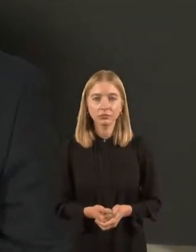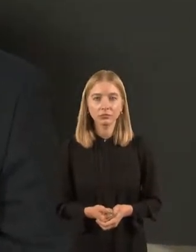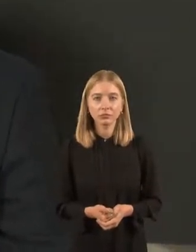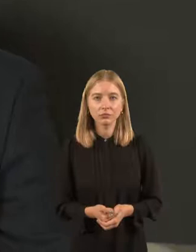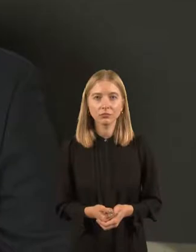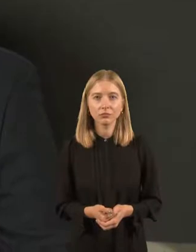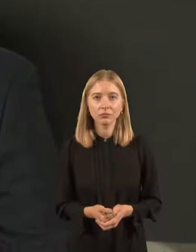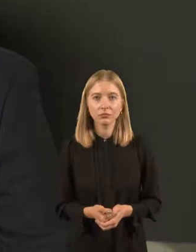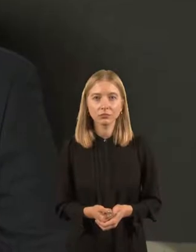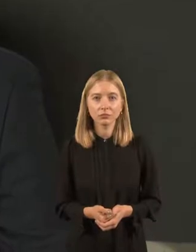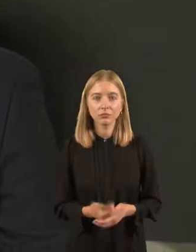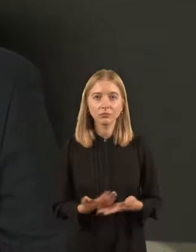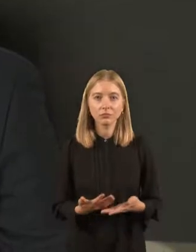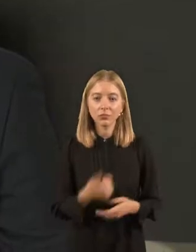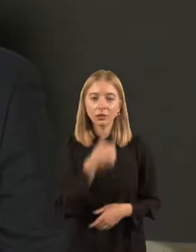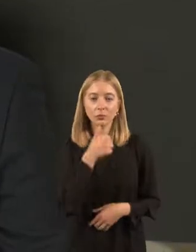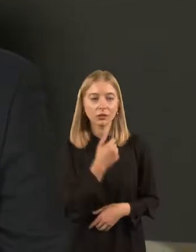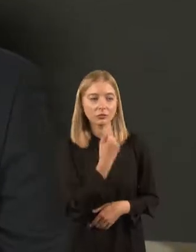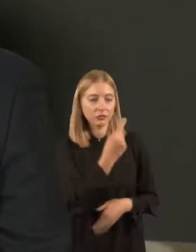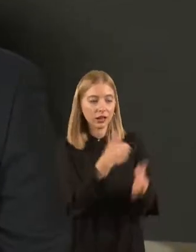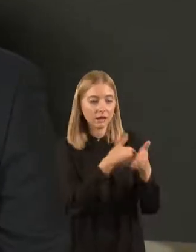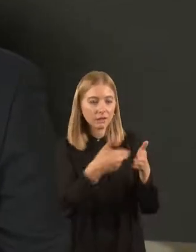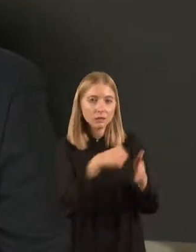So, speaking about recommendations,